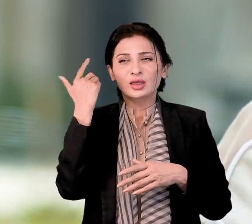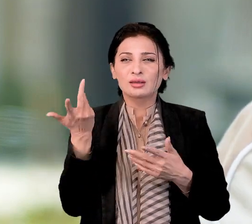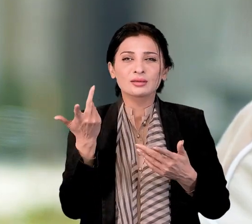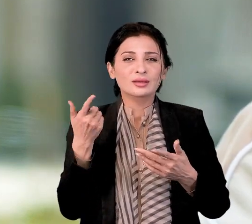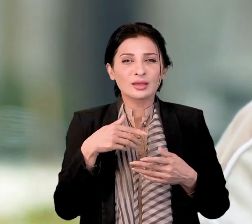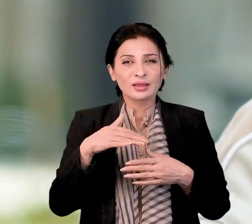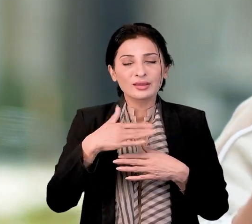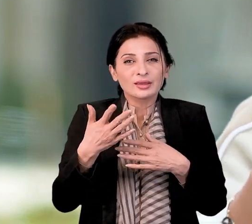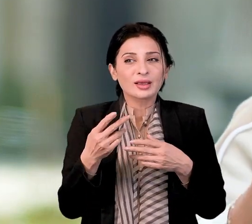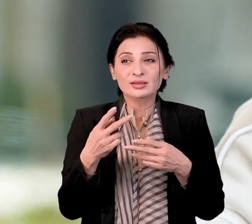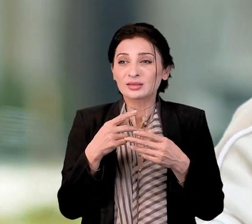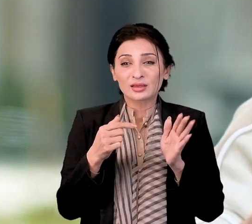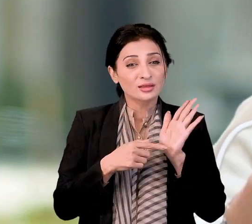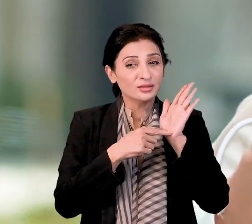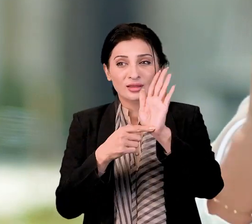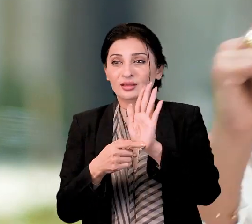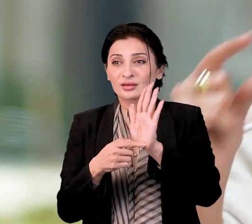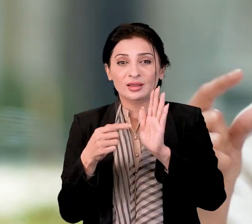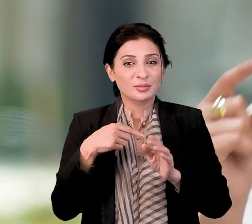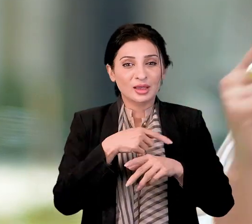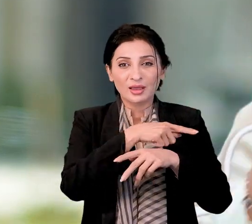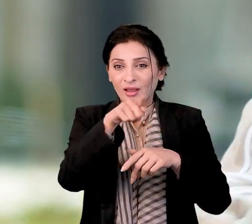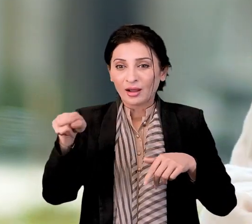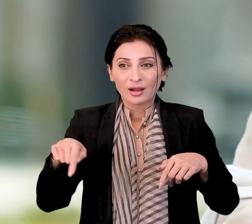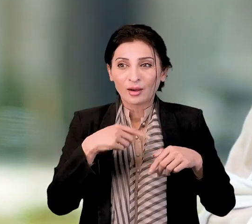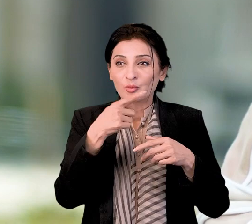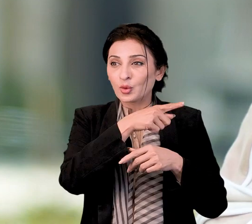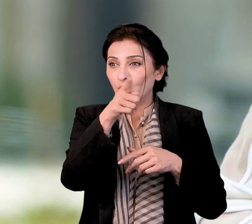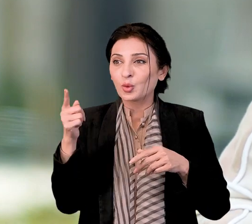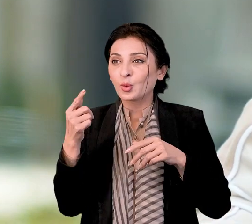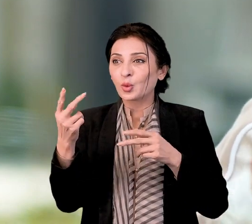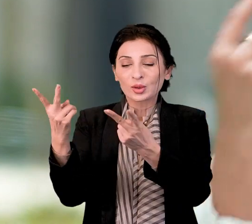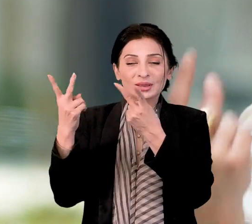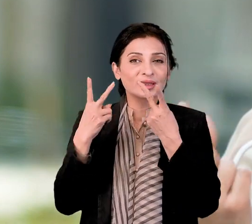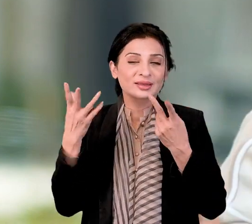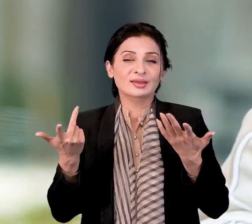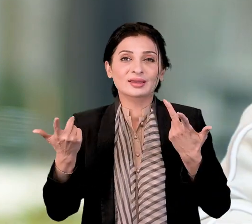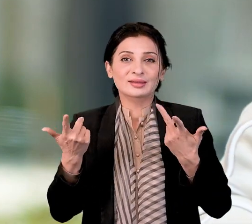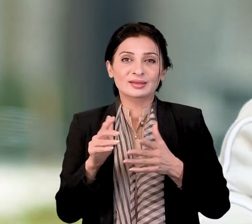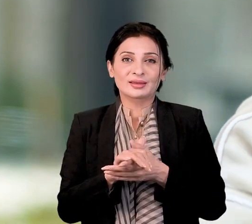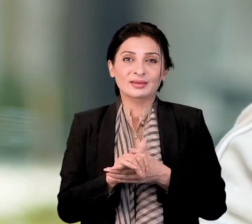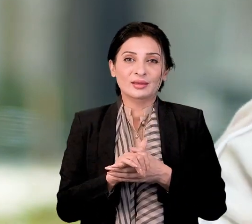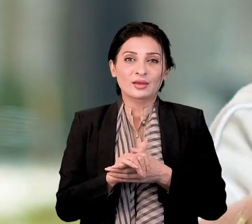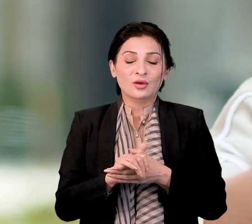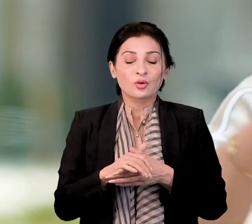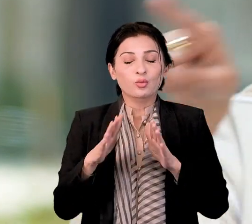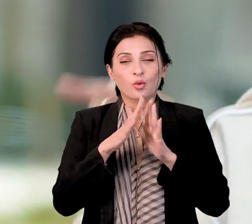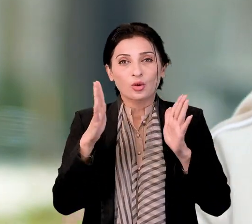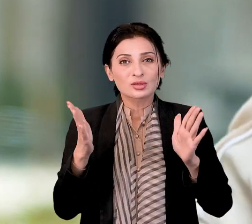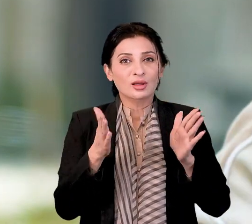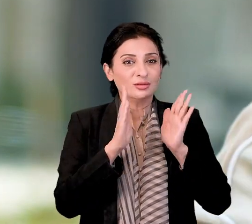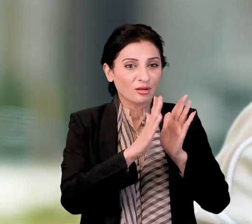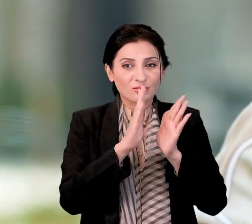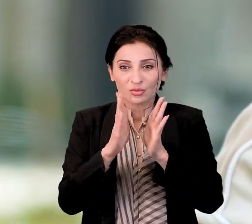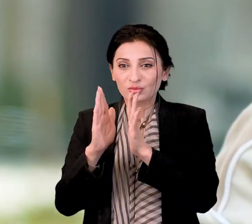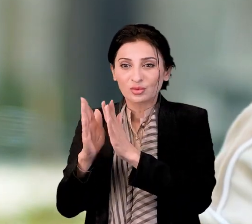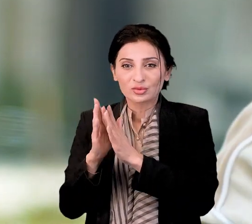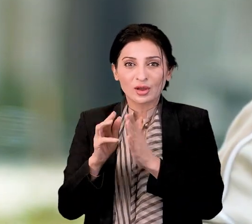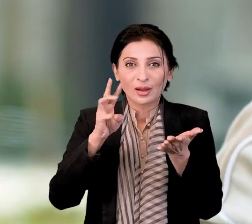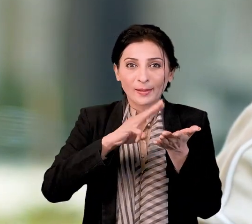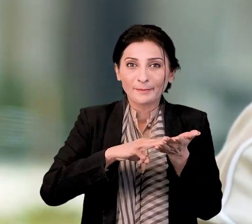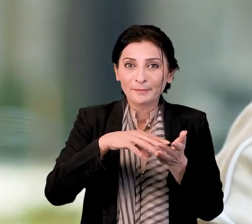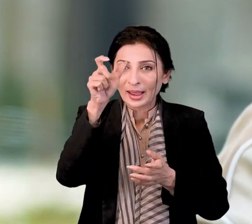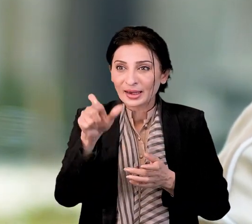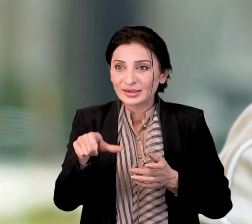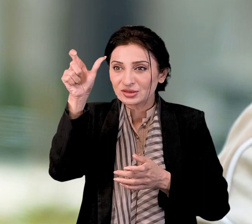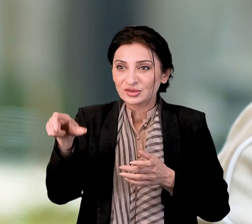your sweeper to your electrician to your waiter to your order taker to your barista, everyone has to be trained